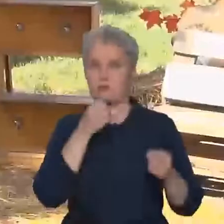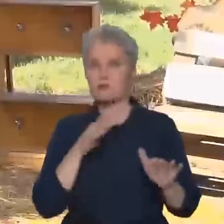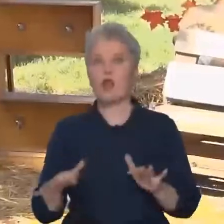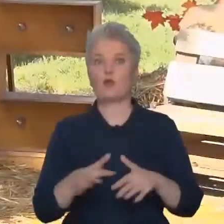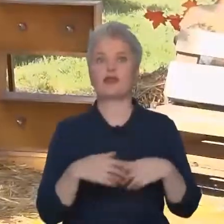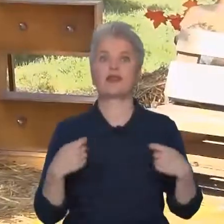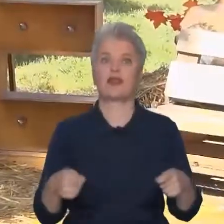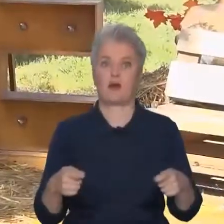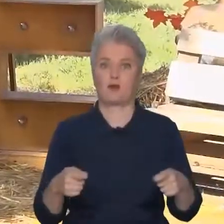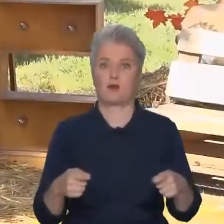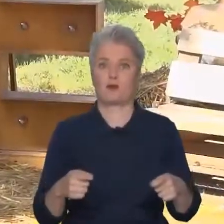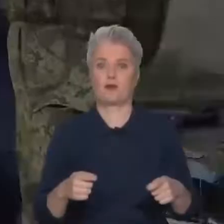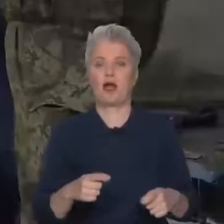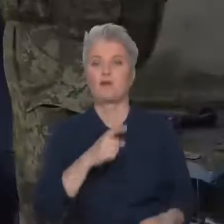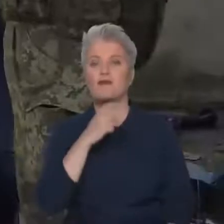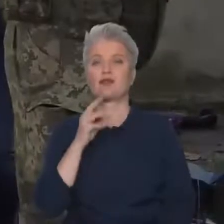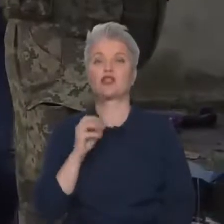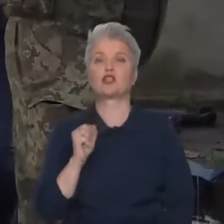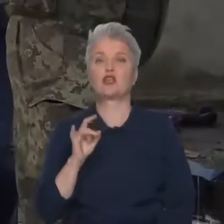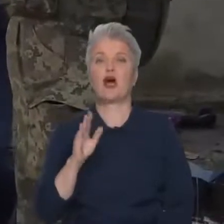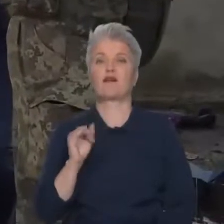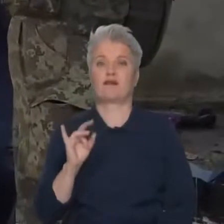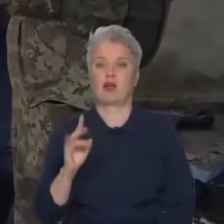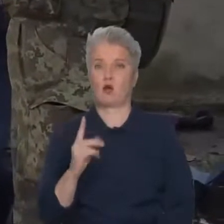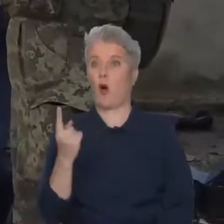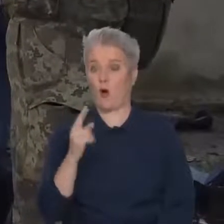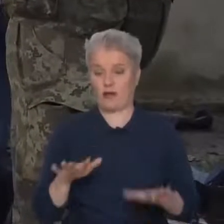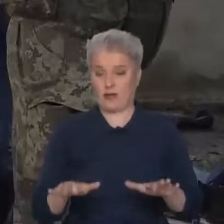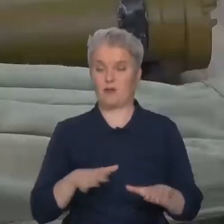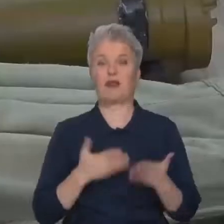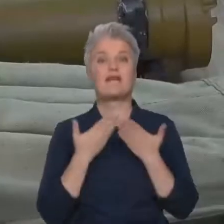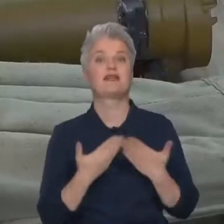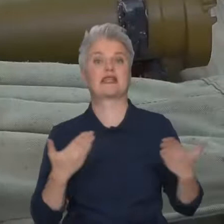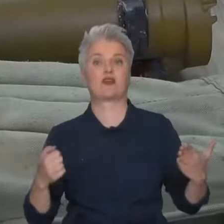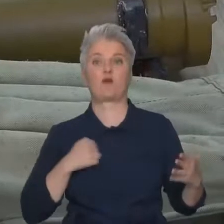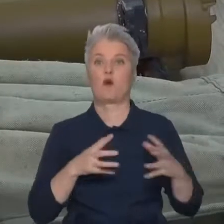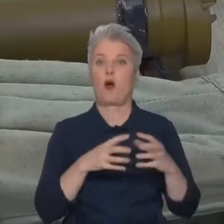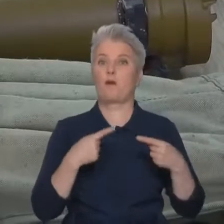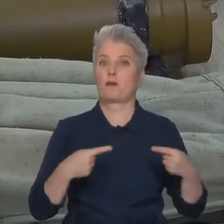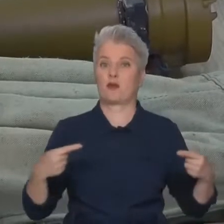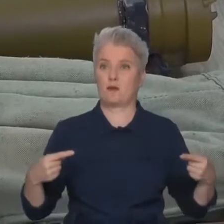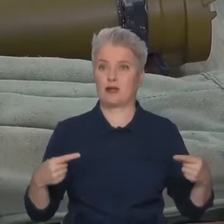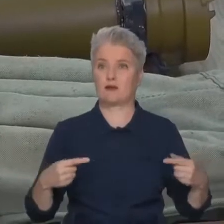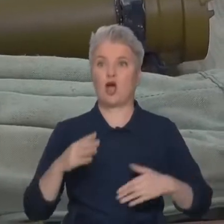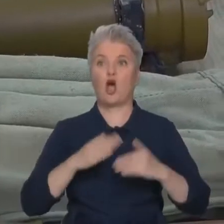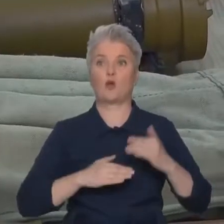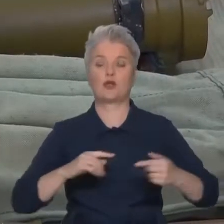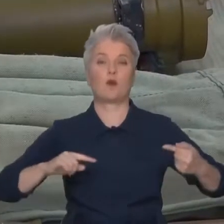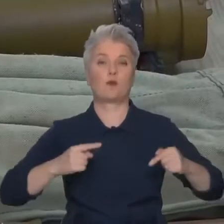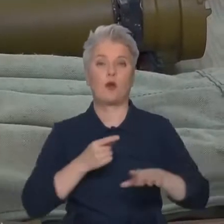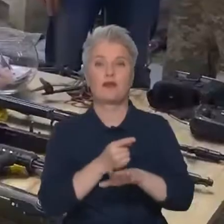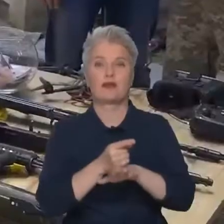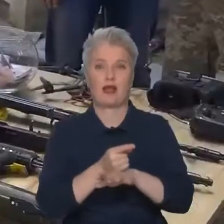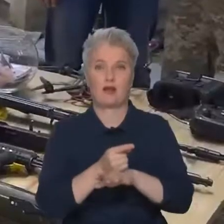Благодійний ярмарок «Північний Шарварок». Одна з локацій – виставка з боєприпасами. На столі – ручний протитанковий гранатомет